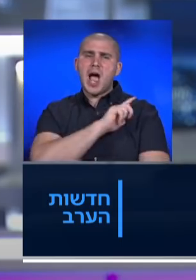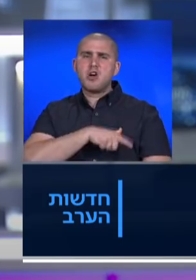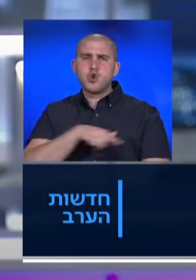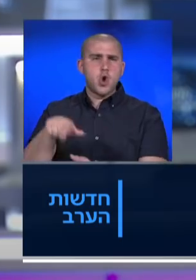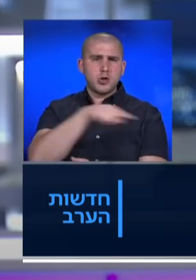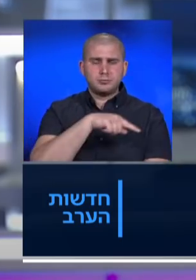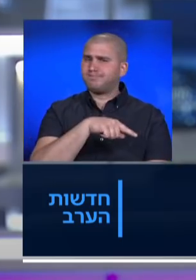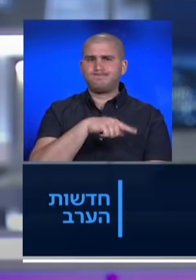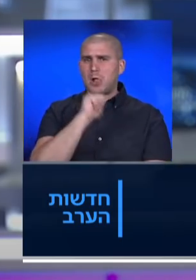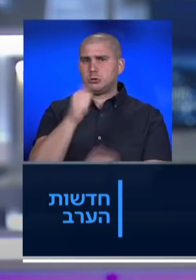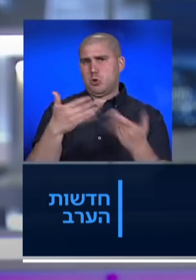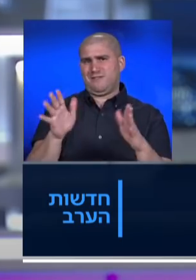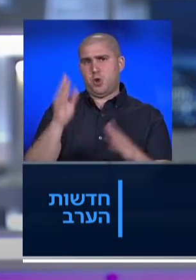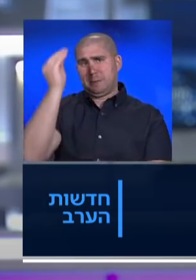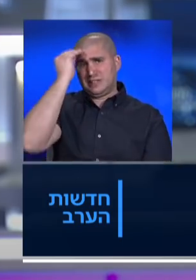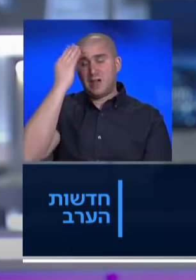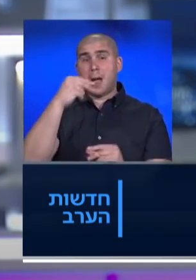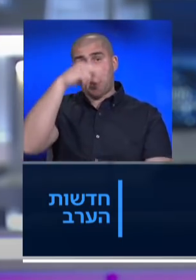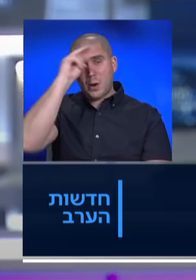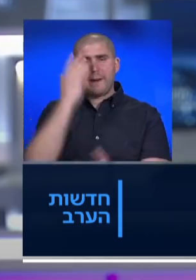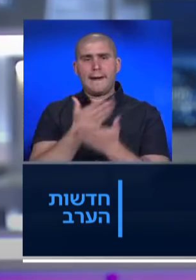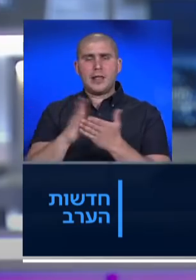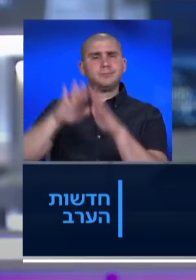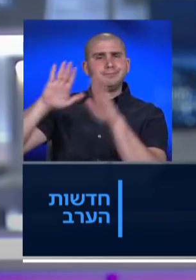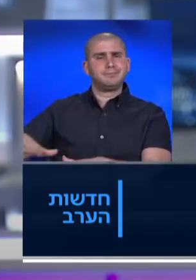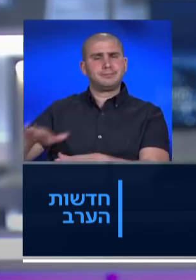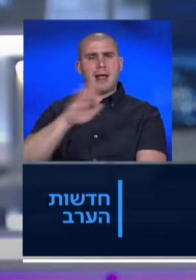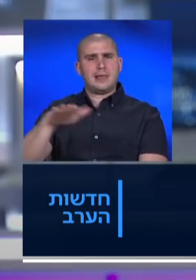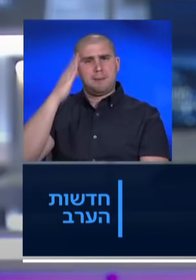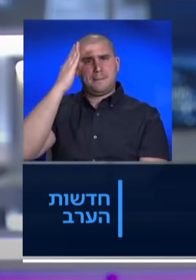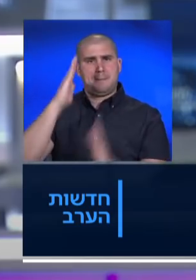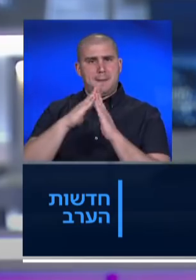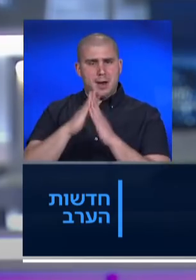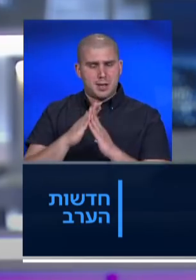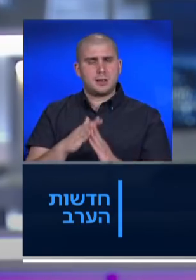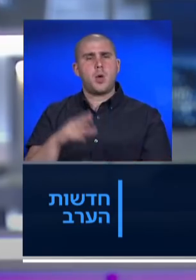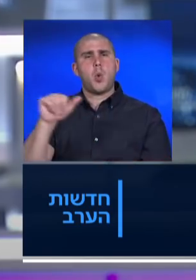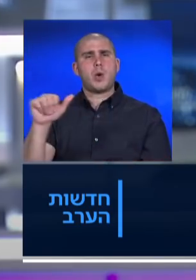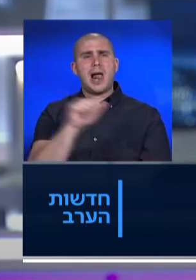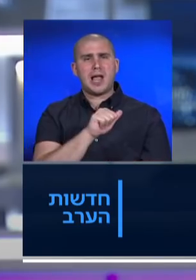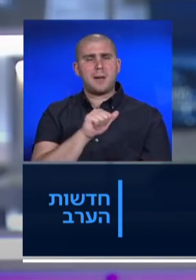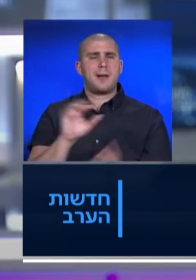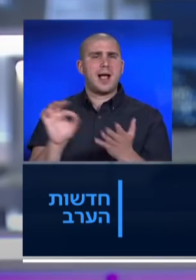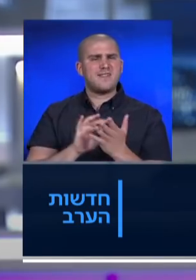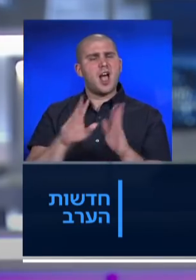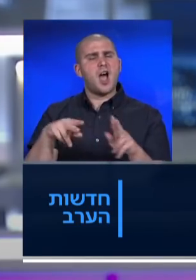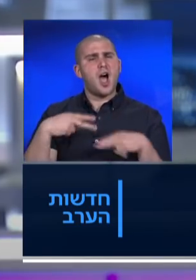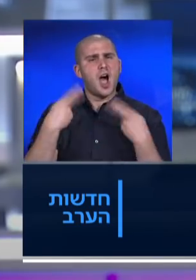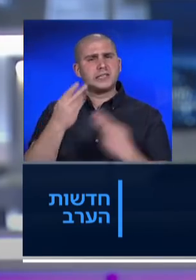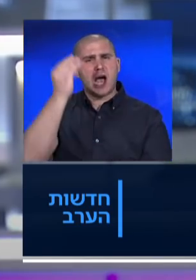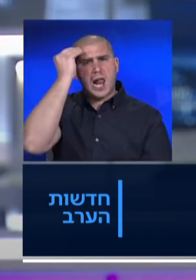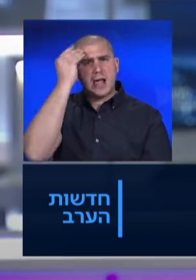בתי הספר והורים רבים בחרו להשאיר את הילדים בבית. אוריה אלקיים ולירן חוג'אינוף על החזרה ללימודים בצל